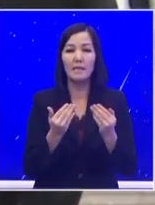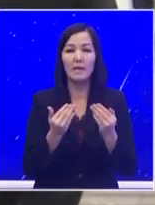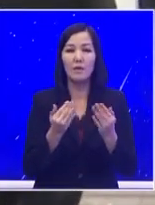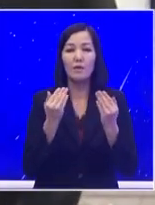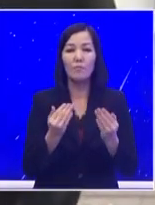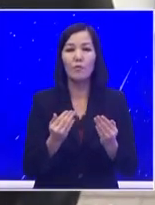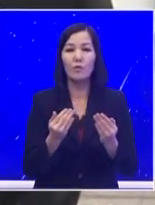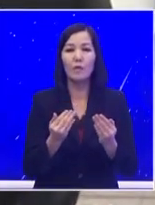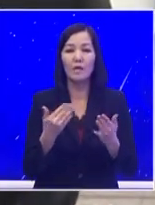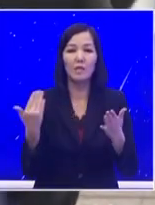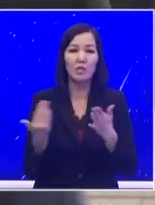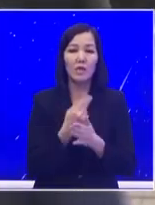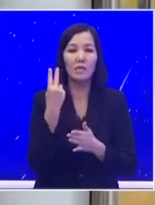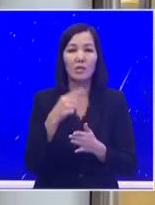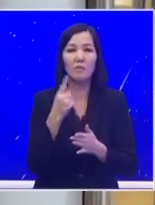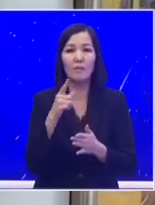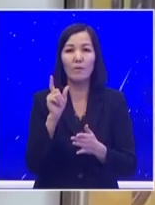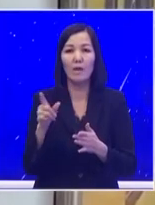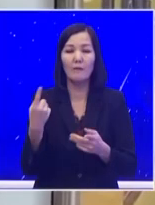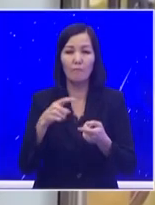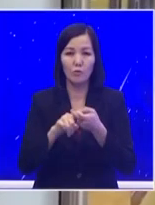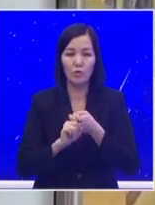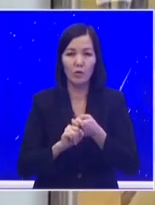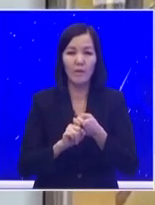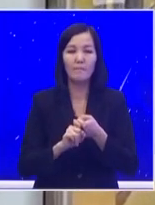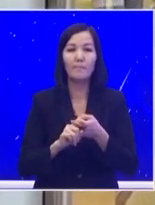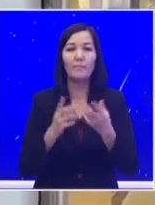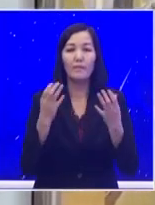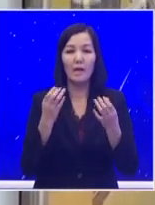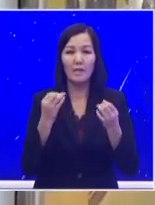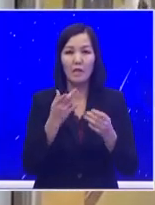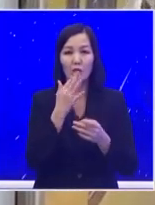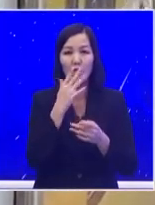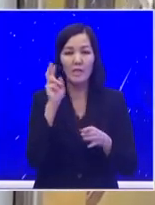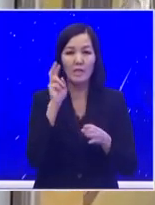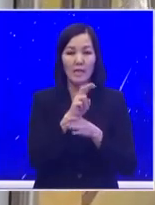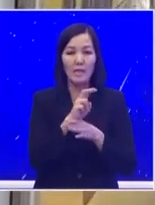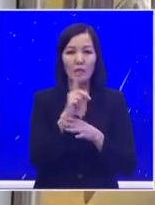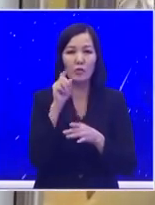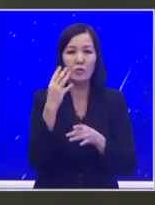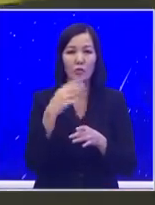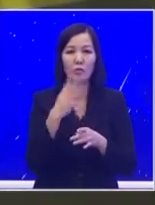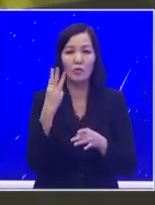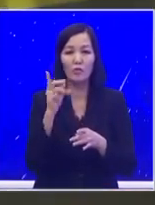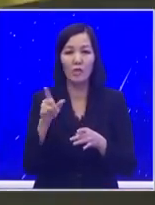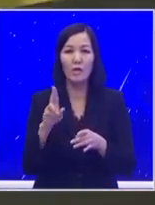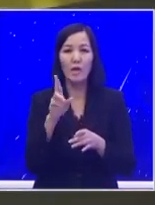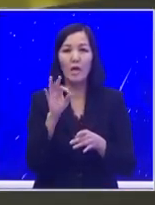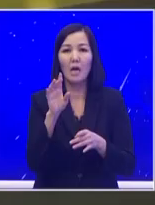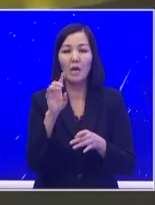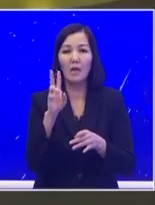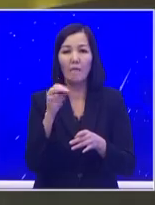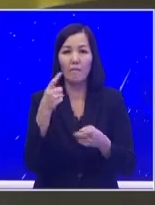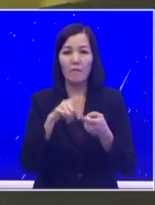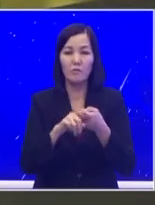бүгін елде жаңадан 21 адам ауруды жұқтырған. Сонымен қатар шет мемлекеттен келген 143 адамнан коронавирус